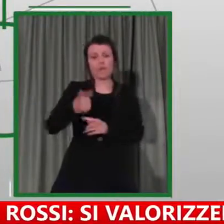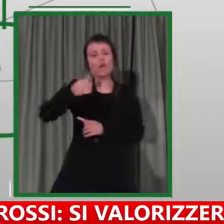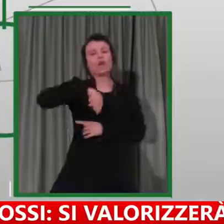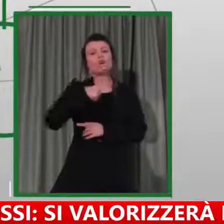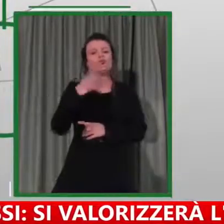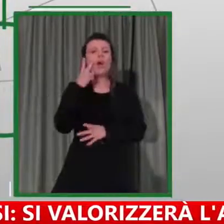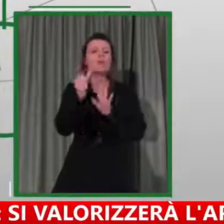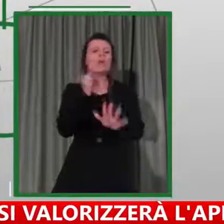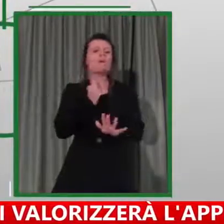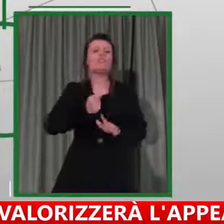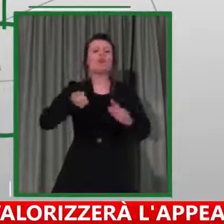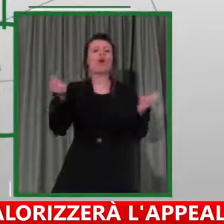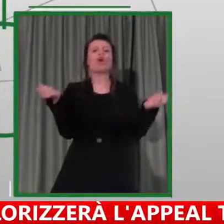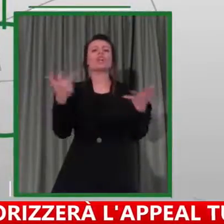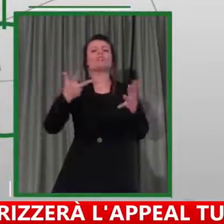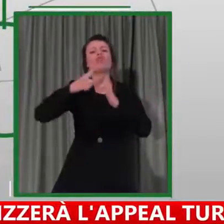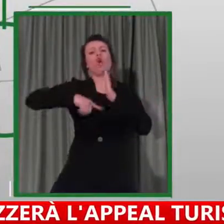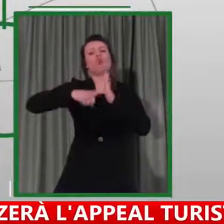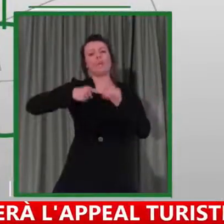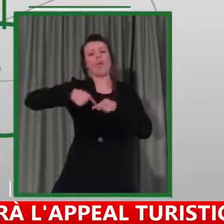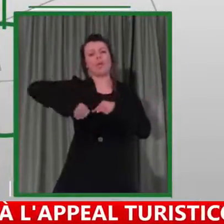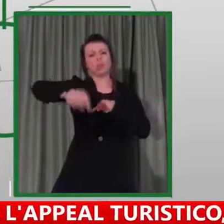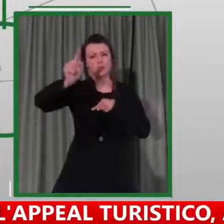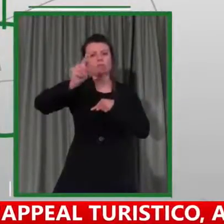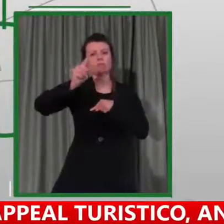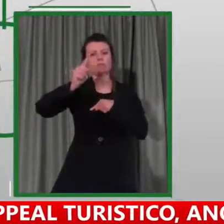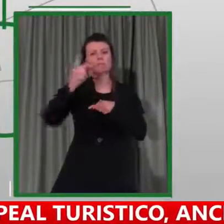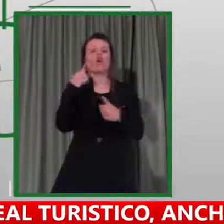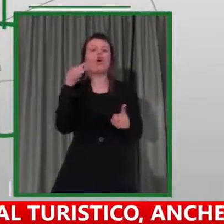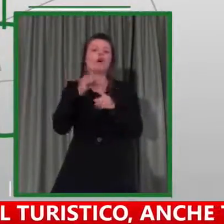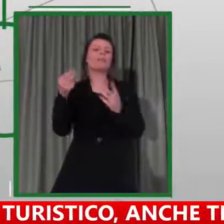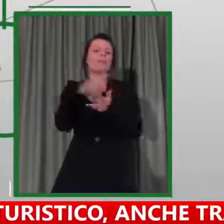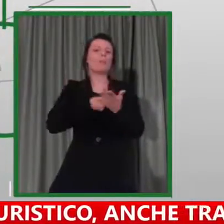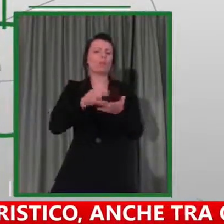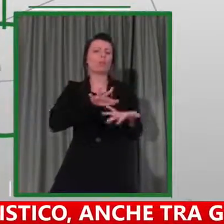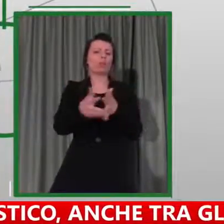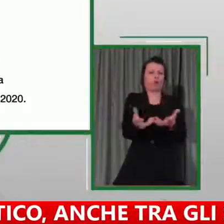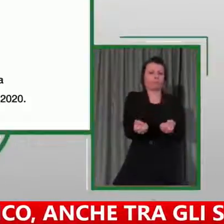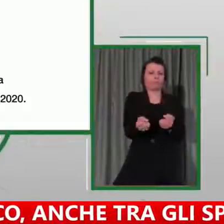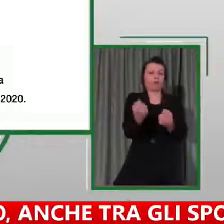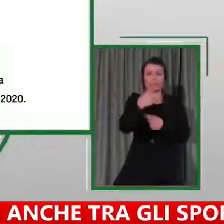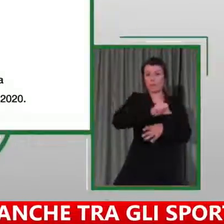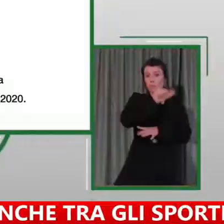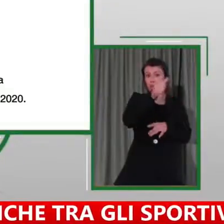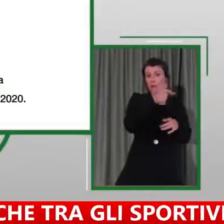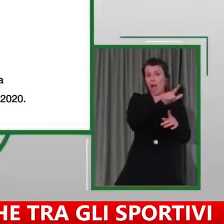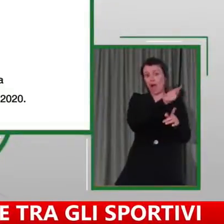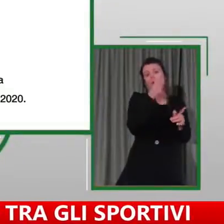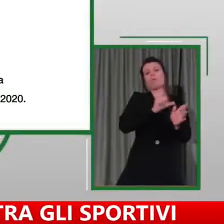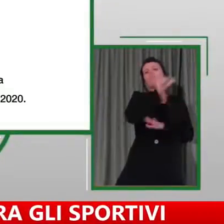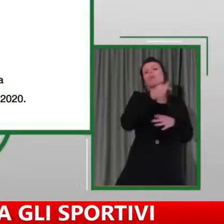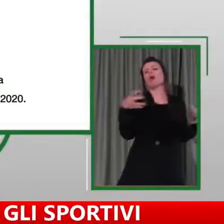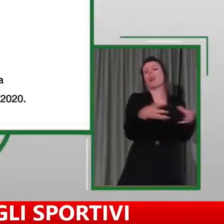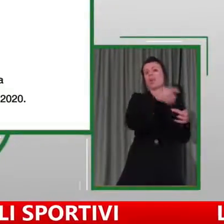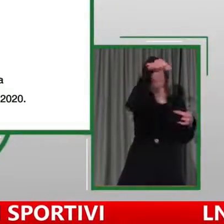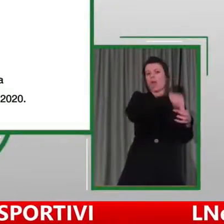per la realizzazione di questi progetti. Questa è la prima linea. La seconda linea di